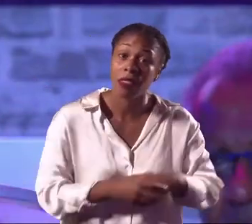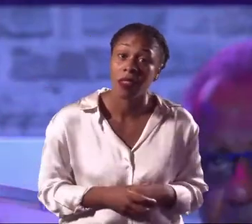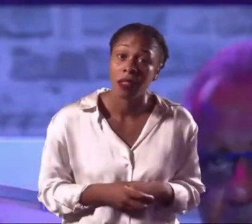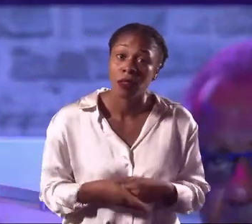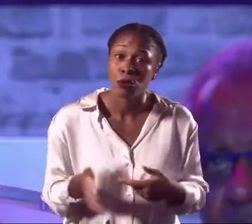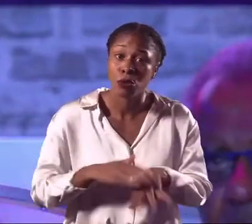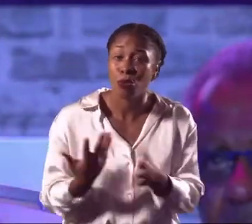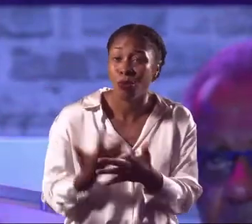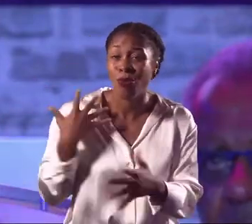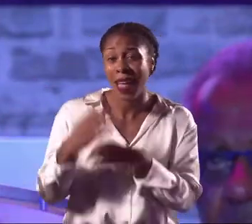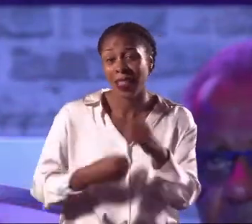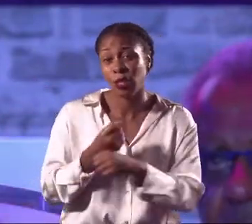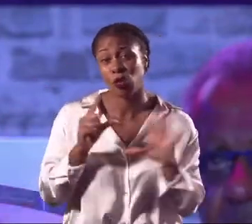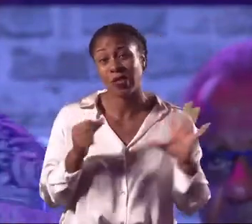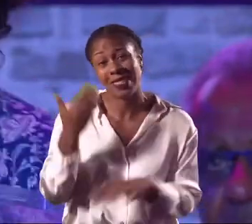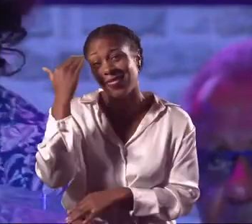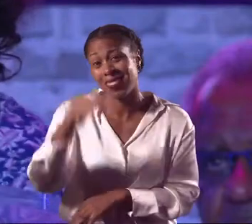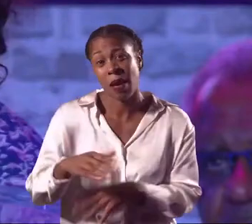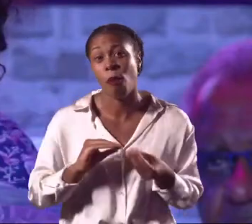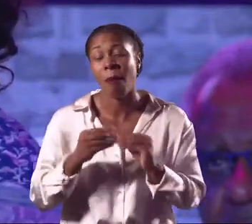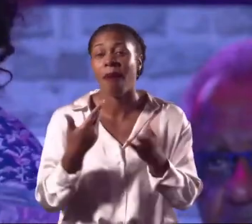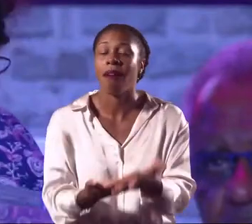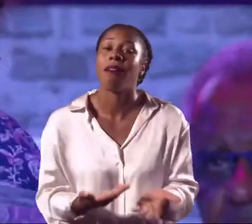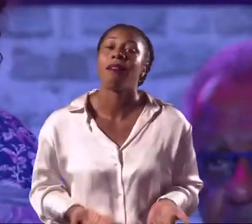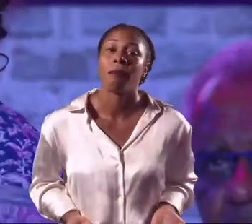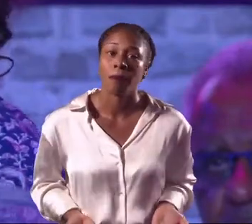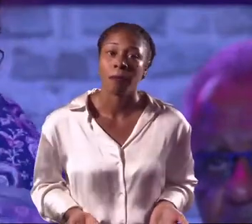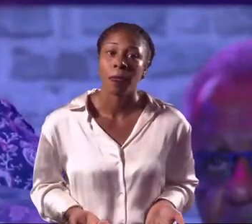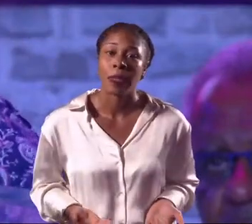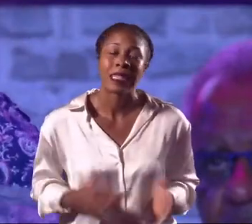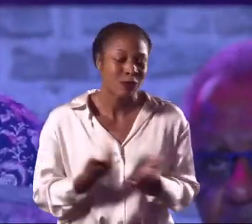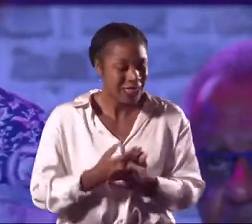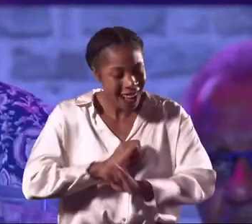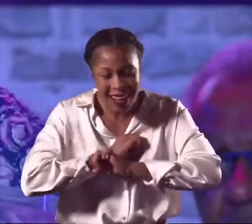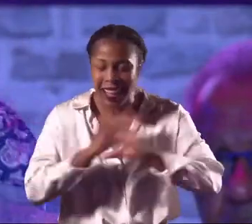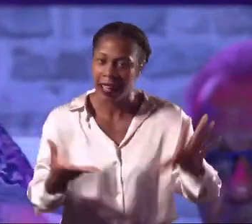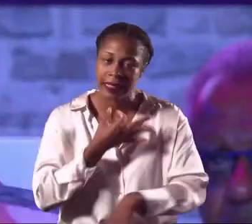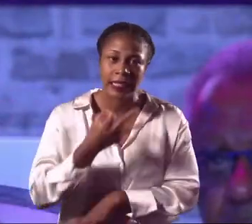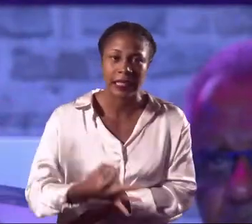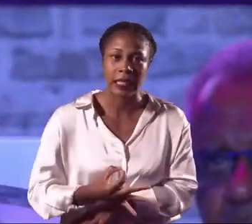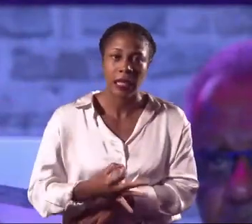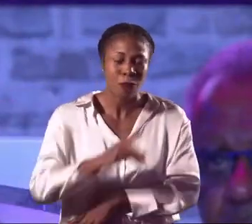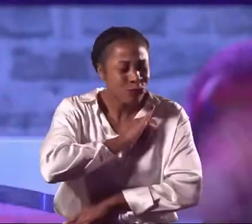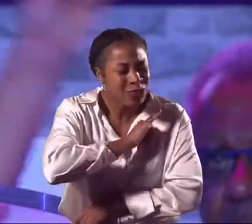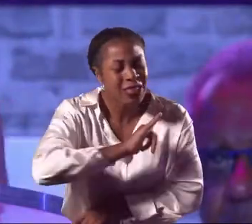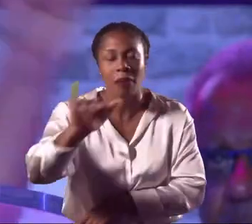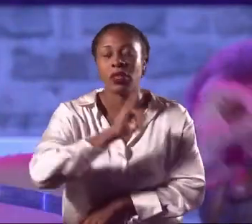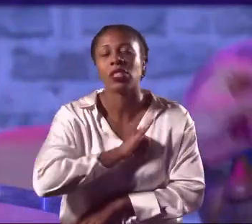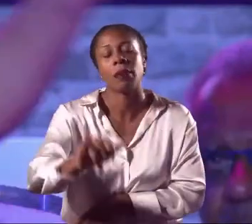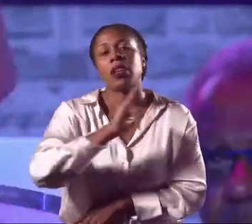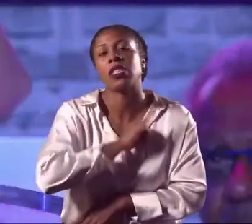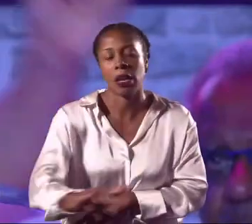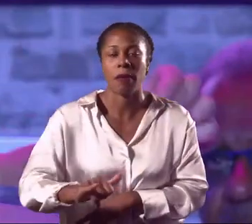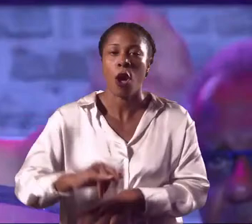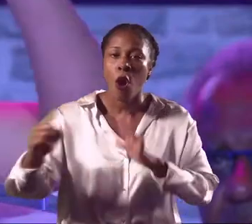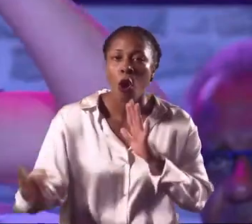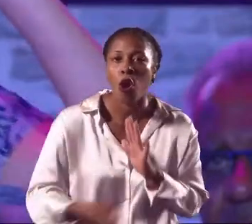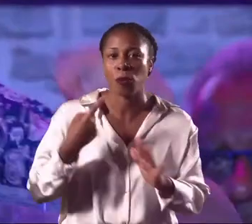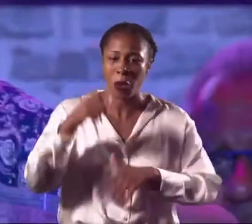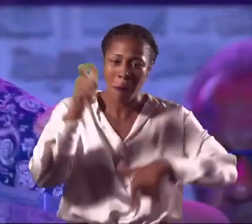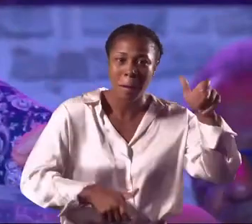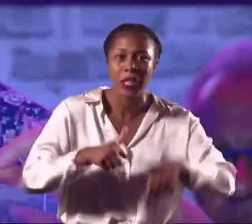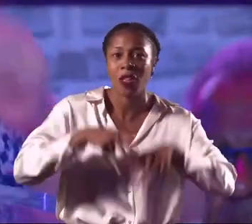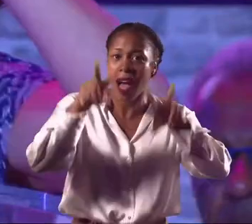depuis les années 70. Nous, nous dirons très clairement que plus jamais nous n'empoisonnerons la vie